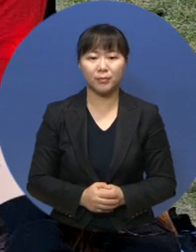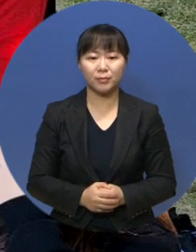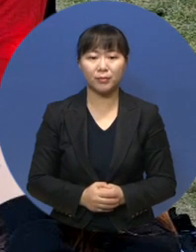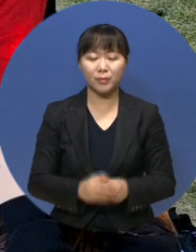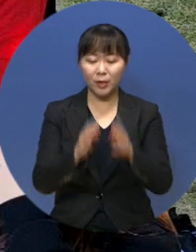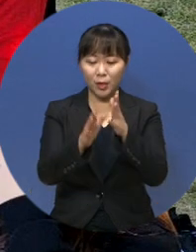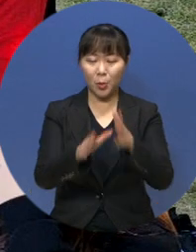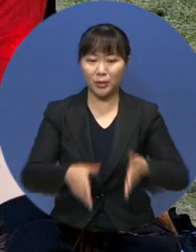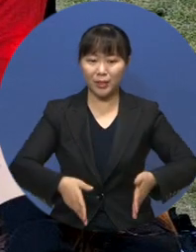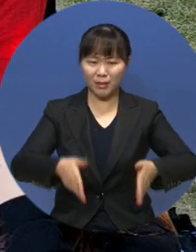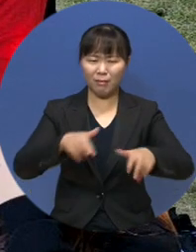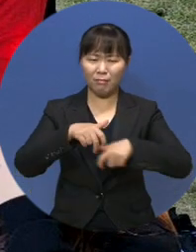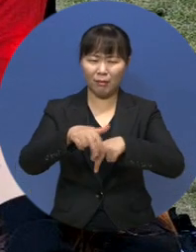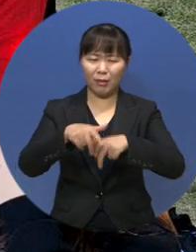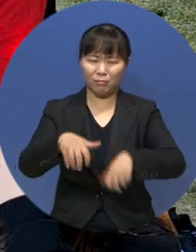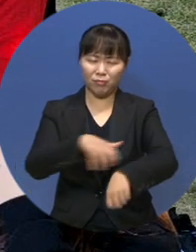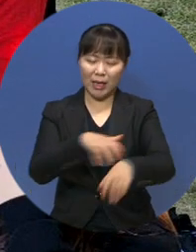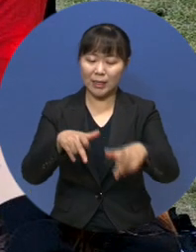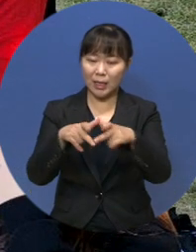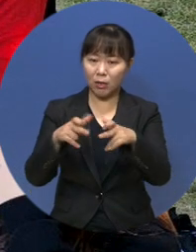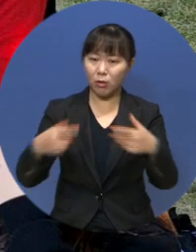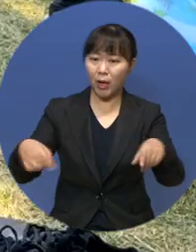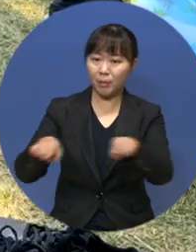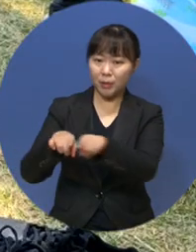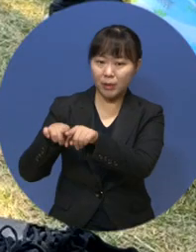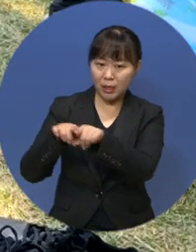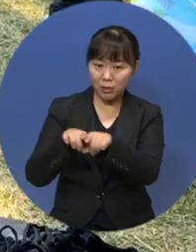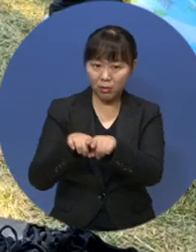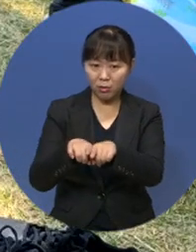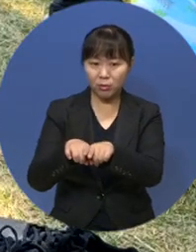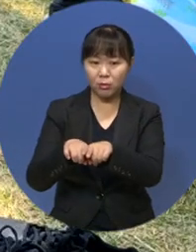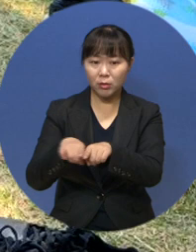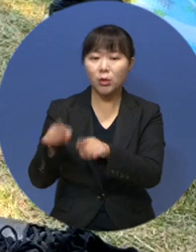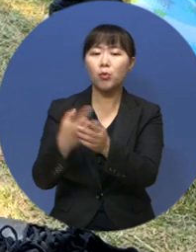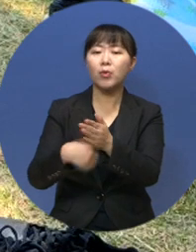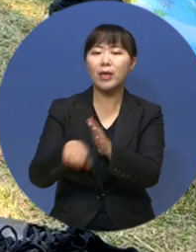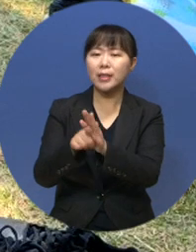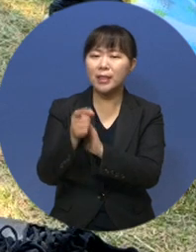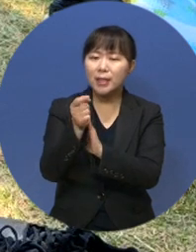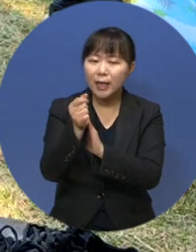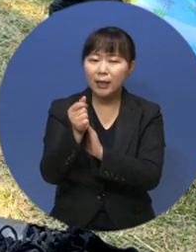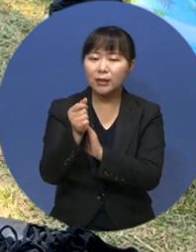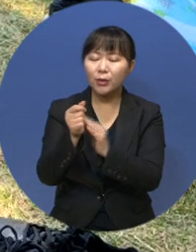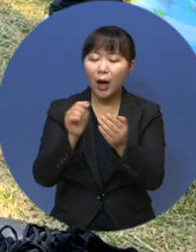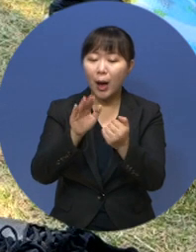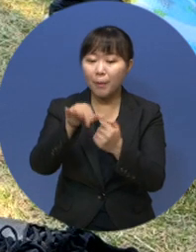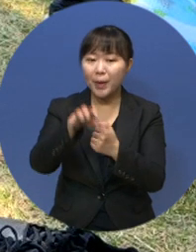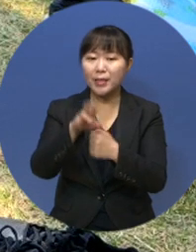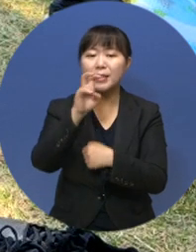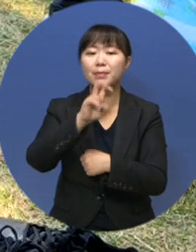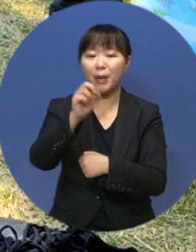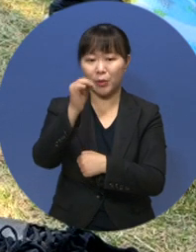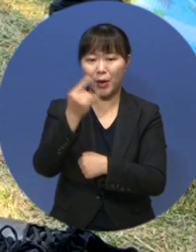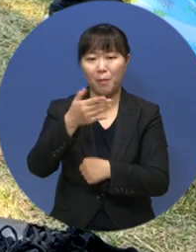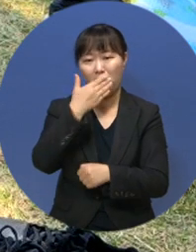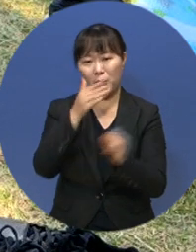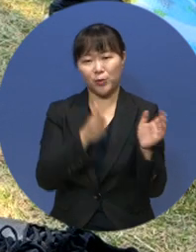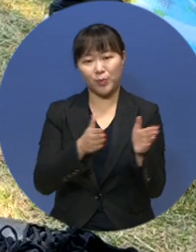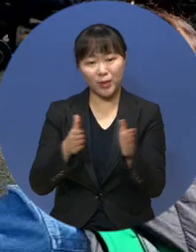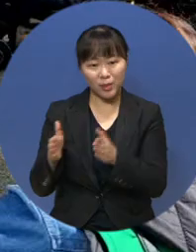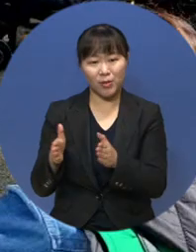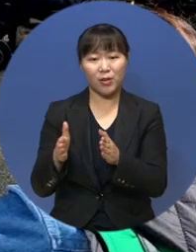소풍길 걷기에 불편한 장애인들도 함께하여 그들을 위한 야외 작은 음악회와 먹거리를